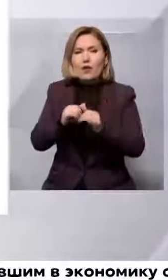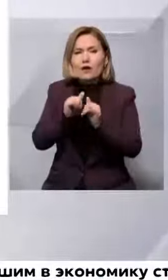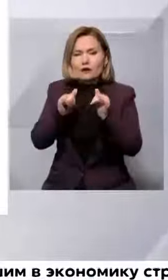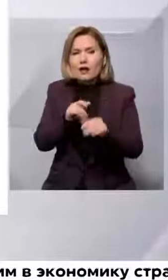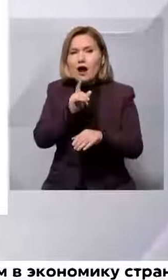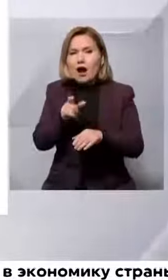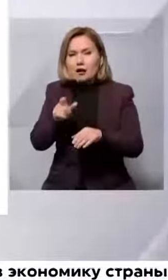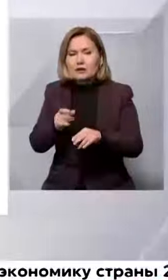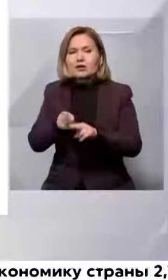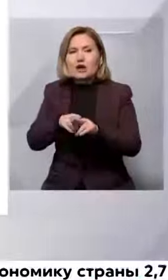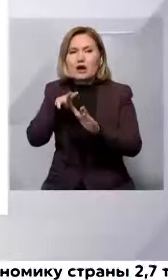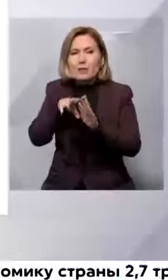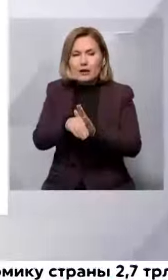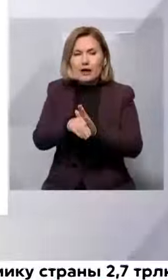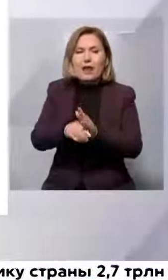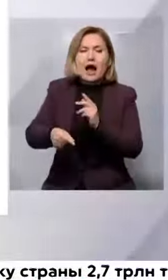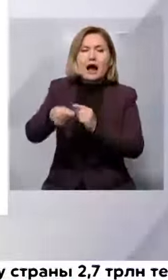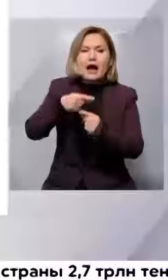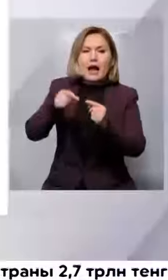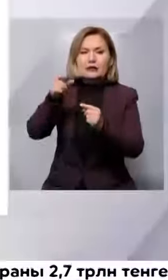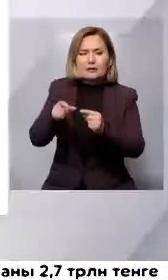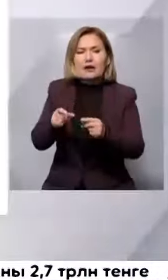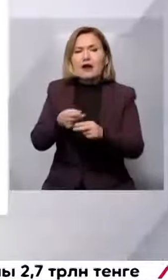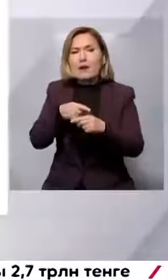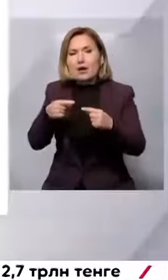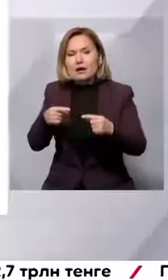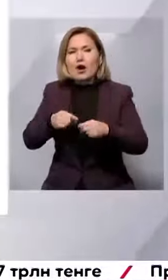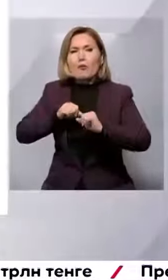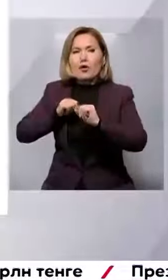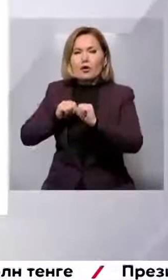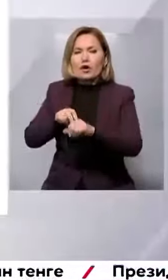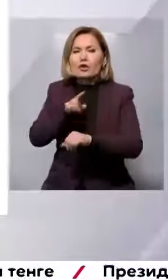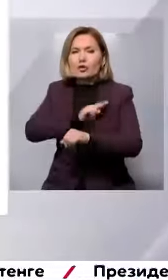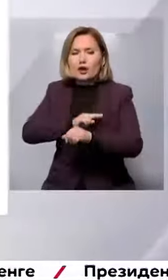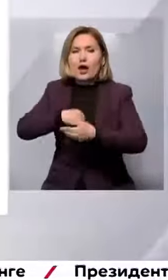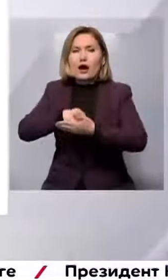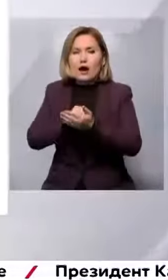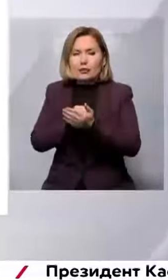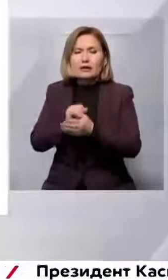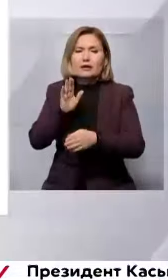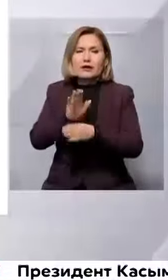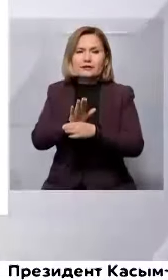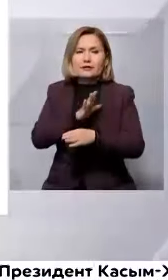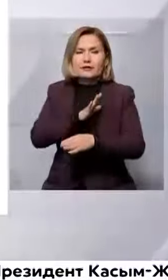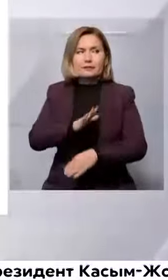және азаматтарды, соның ішінде кәсіпкерлерді қылмыстық элементтерден қорғау шараларын қабылдауды тапсырды.